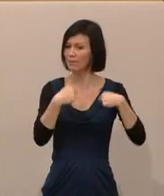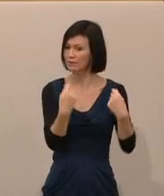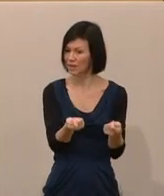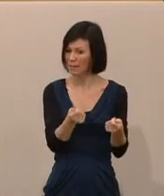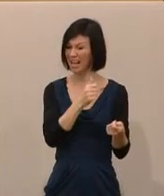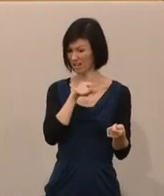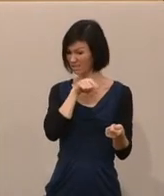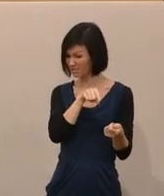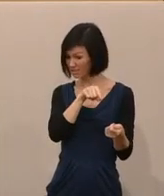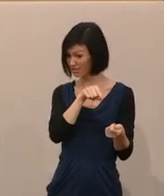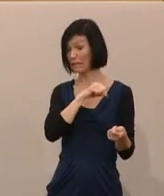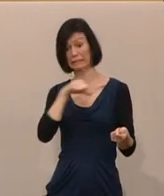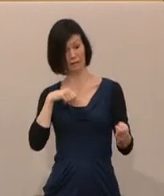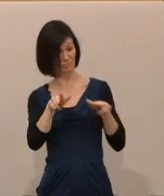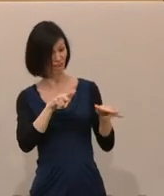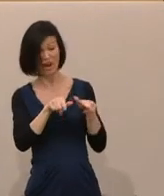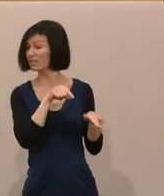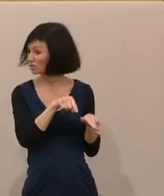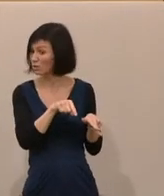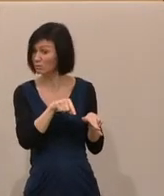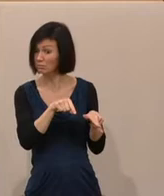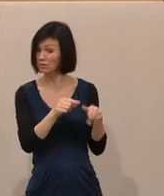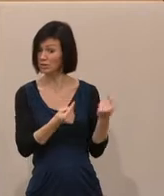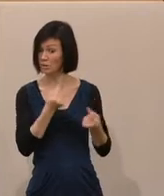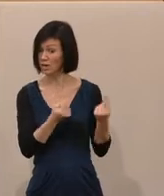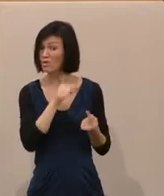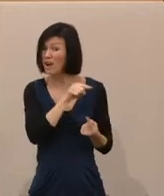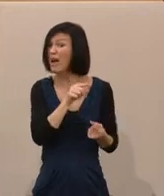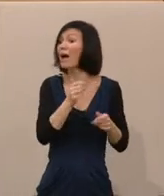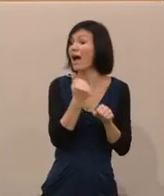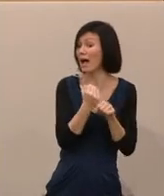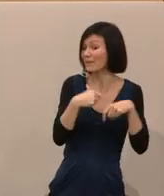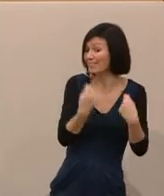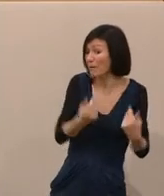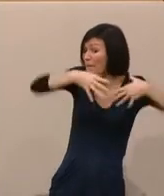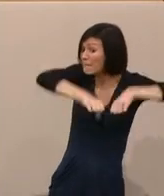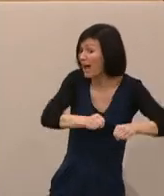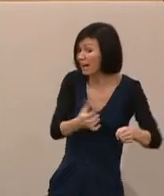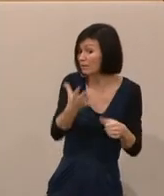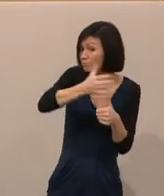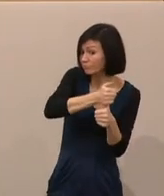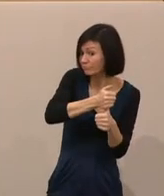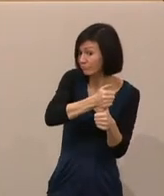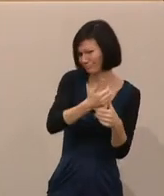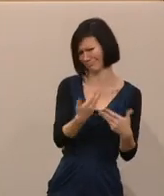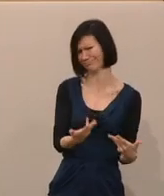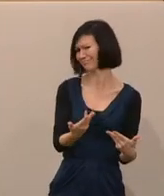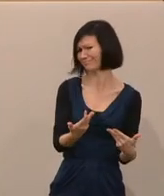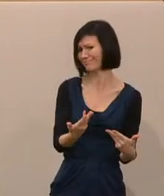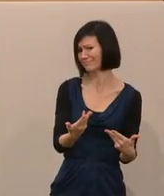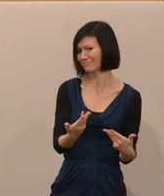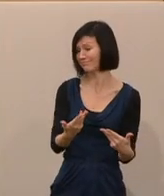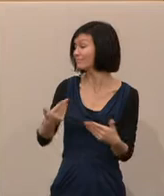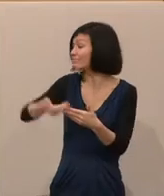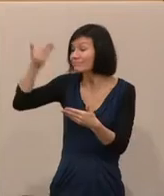einer Selbstverwaltung die Macht. Das, meine sehr geehrten Damen und Herren von der FPÖ und ÖVP, hat es nicht einmal